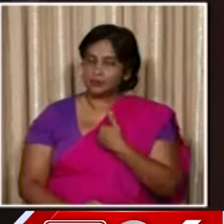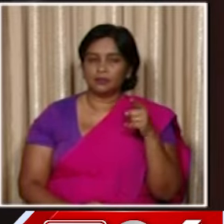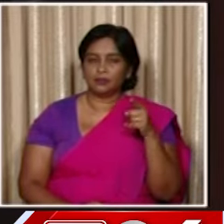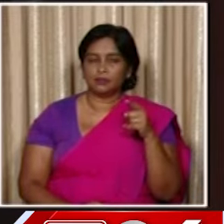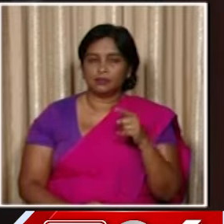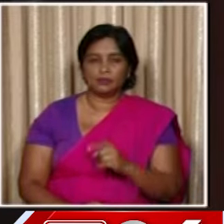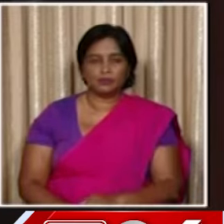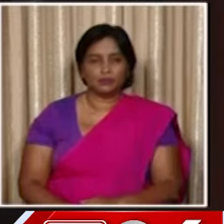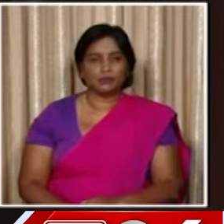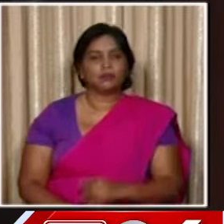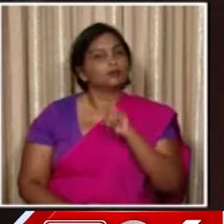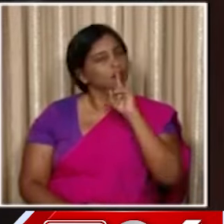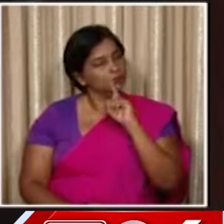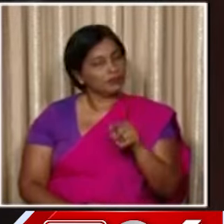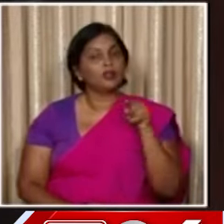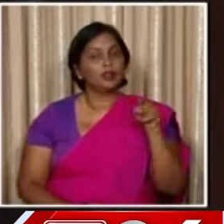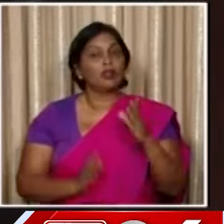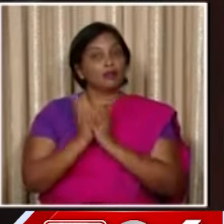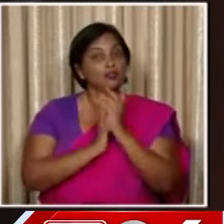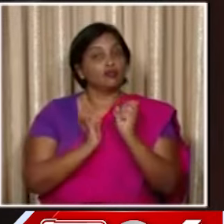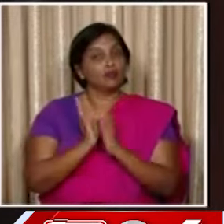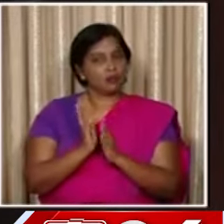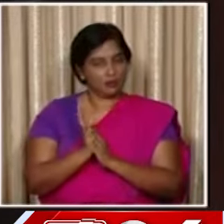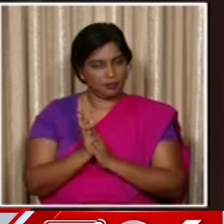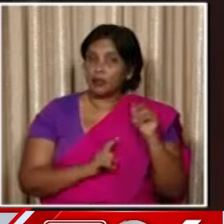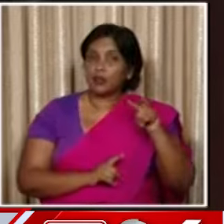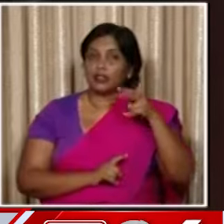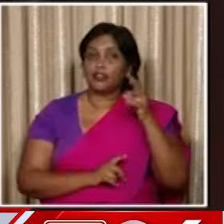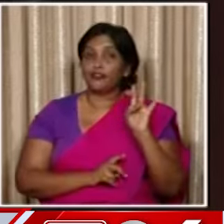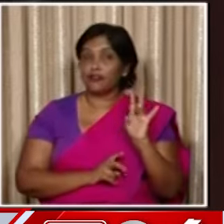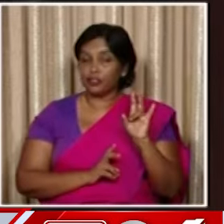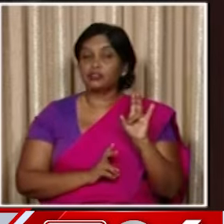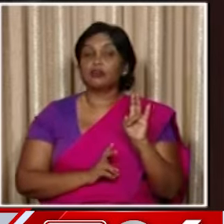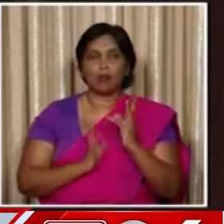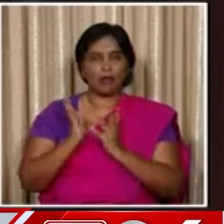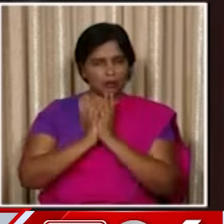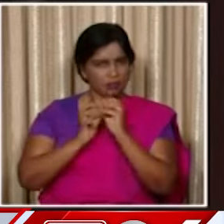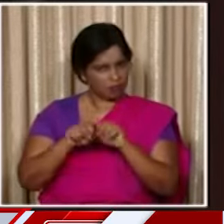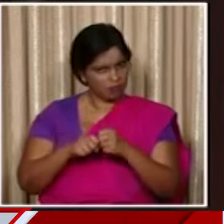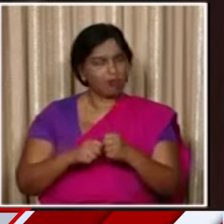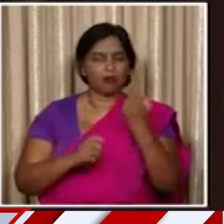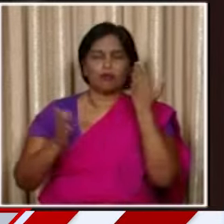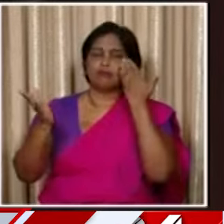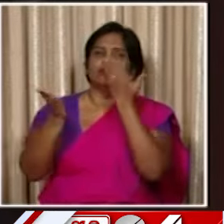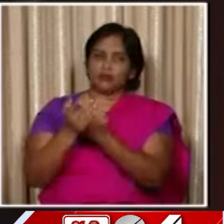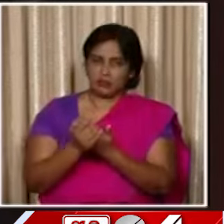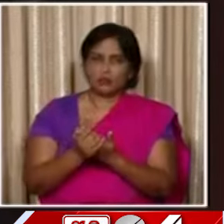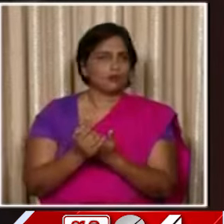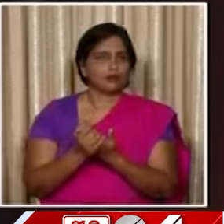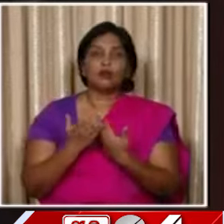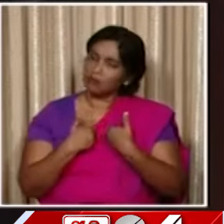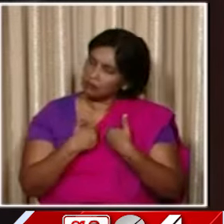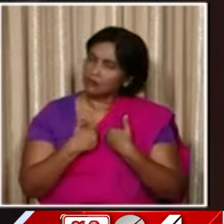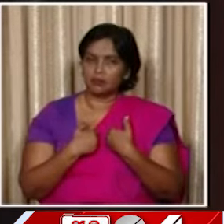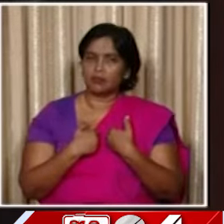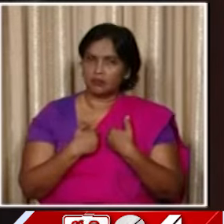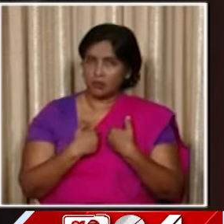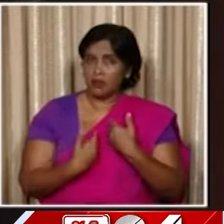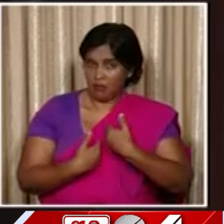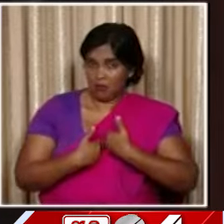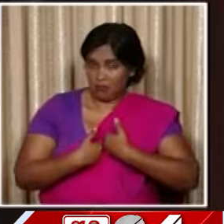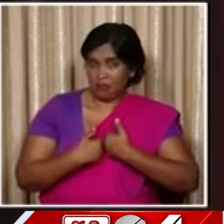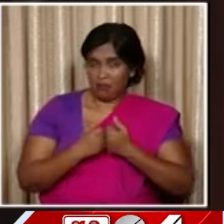ඔබතුමාගෙන් එල්ලීමක් කරනවා මේ වරප්‍රසාද කමිටුවට මන්ත්‍රීවරයේ වරප්‍රසාදයක් අඩවලා නම් ඒක ඉදිරිපත් කරා. ඒ සම්බන්ධයෙන් මම නම් ඒකට